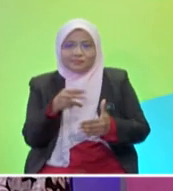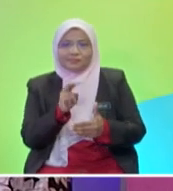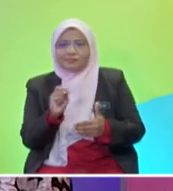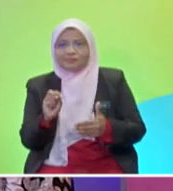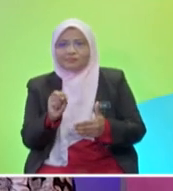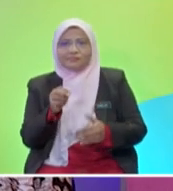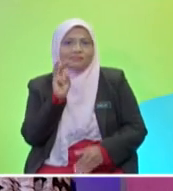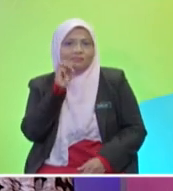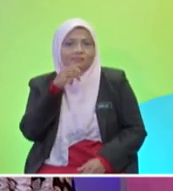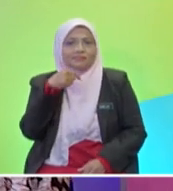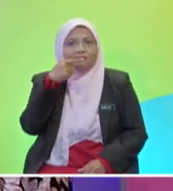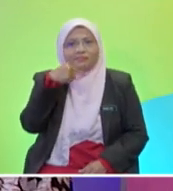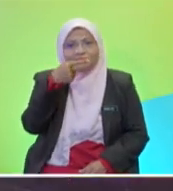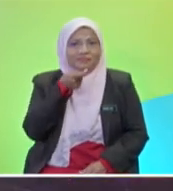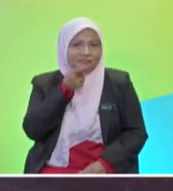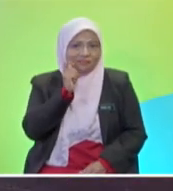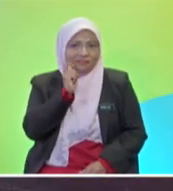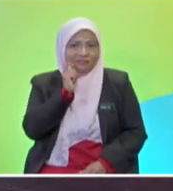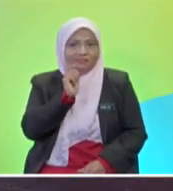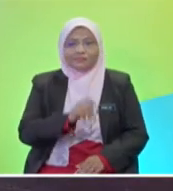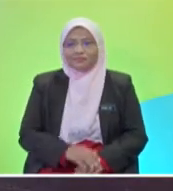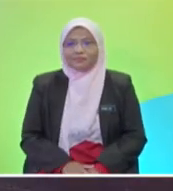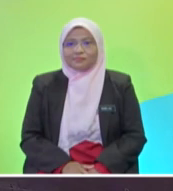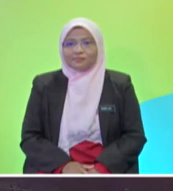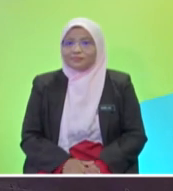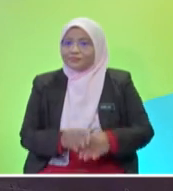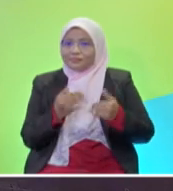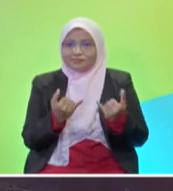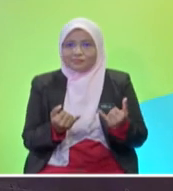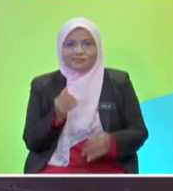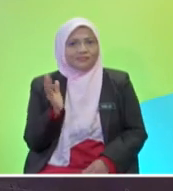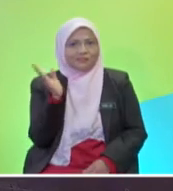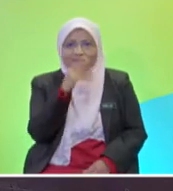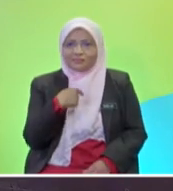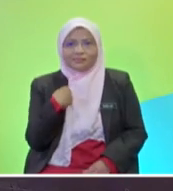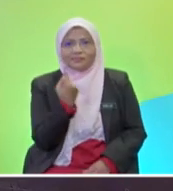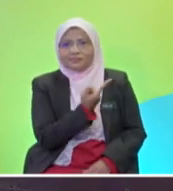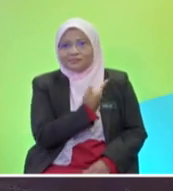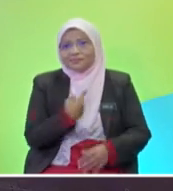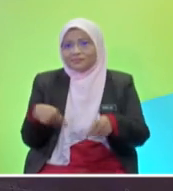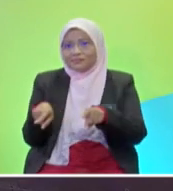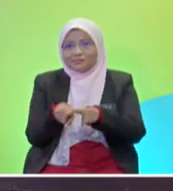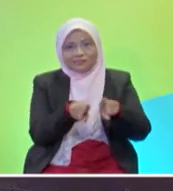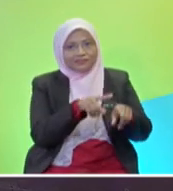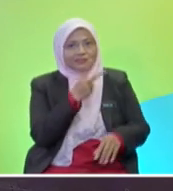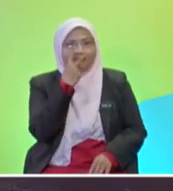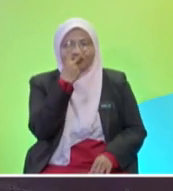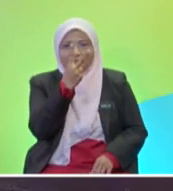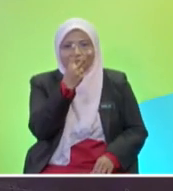tak? Tentu nak tahu, betul? Okey, jadi mari kita sama-sama lihat slide yang telah cikgu sediakan.